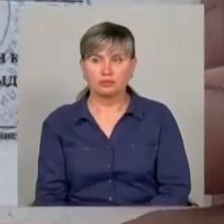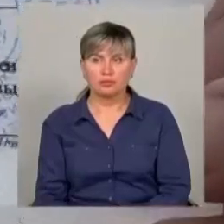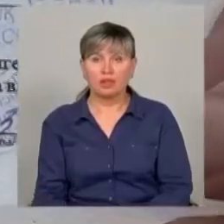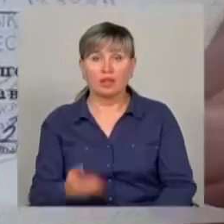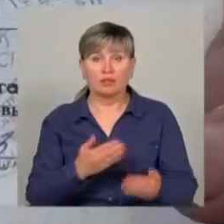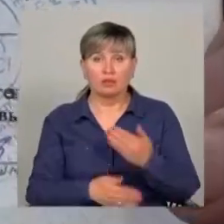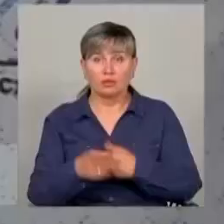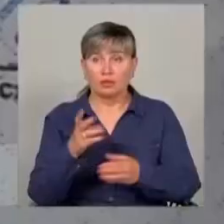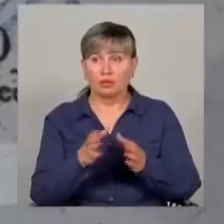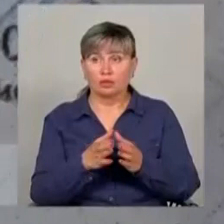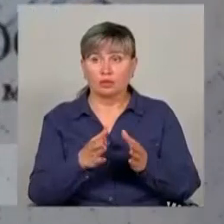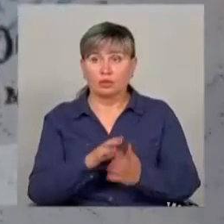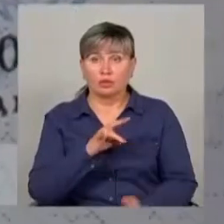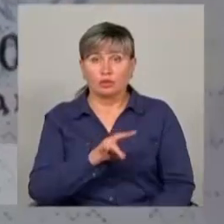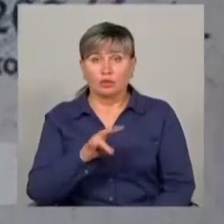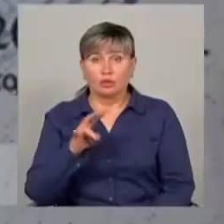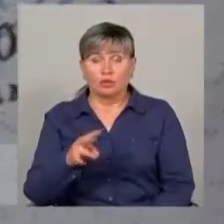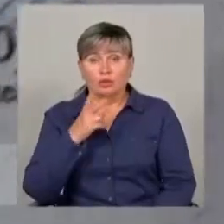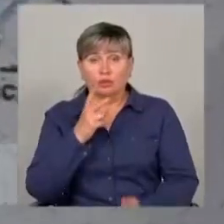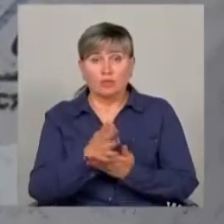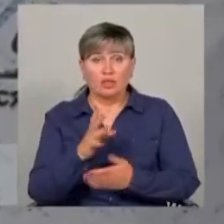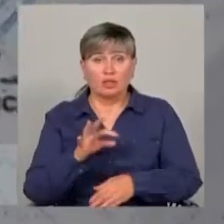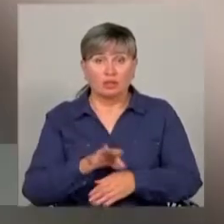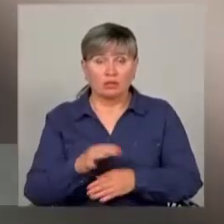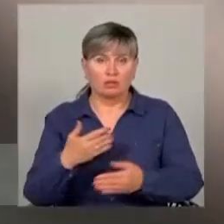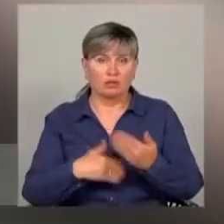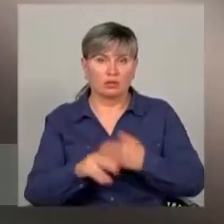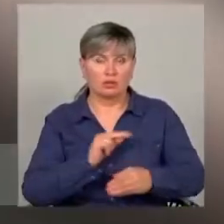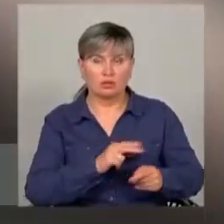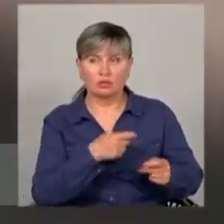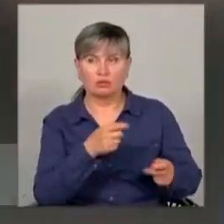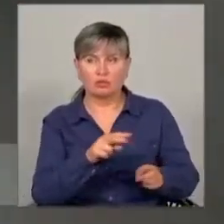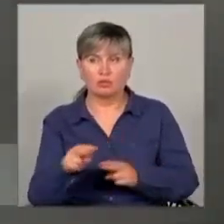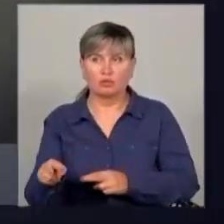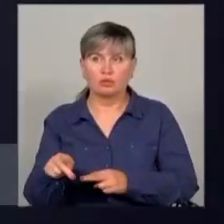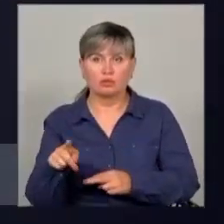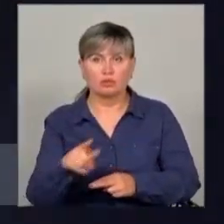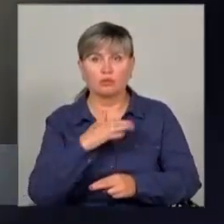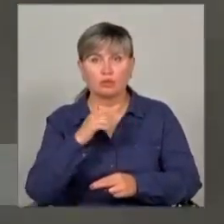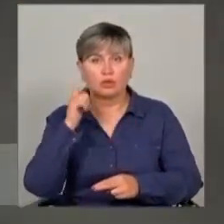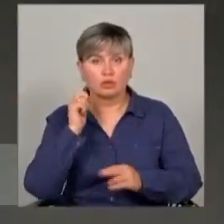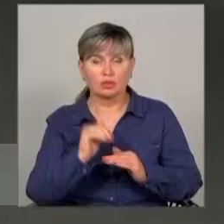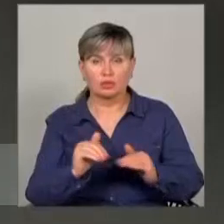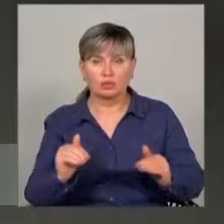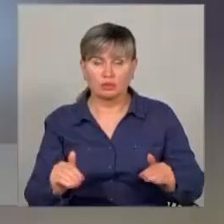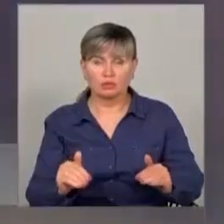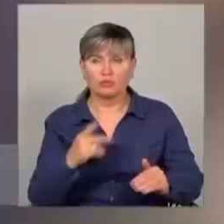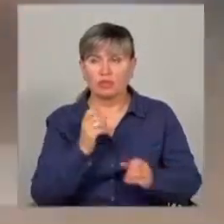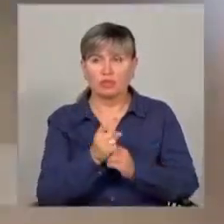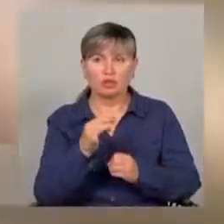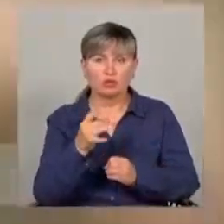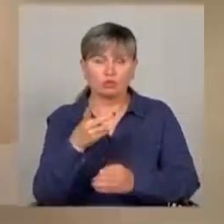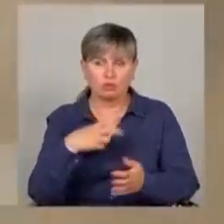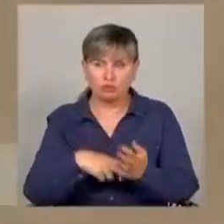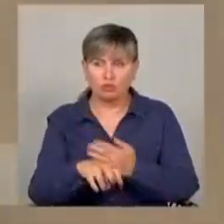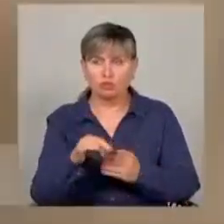Инвалид второй группы Нурсултан Усипханулы, несмотря на недуг, работал пастухом. Последний раз многодетного отца видели 11 июня. Он вышел из дома и